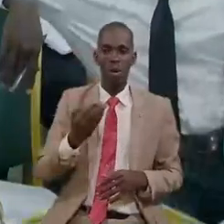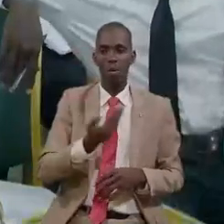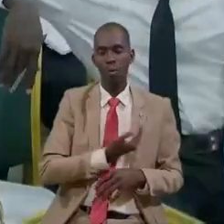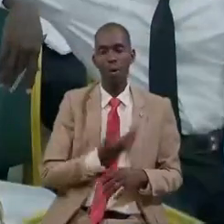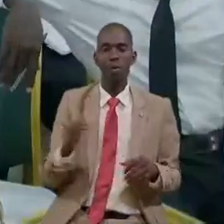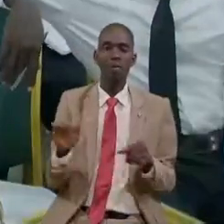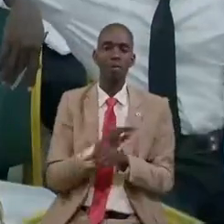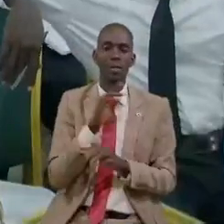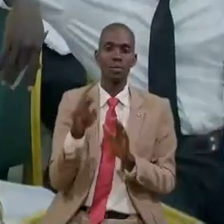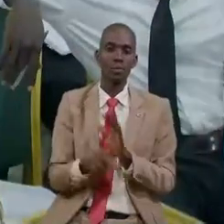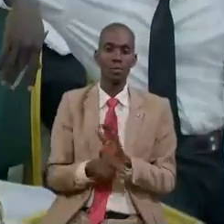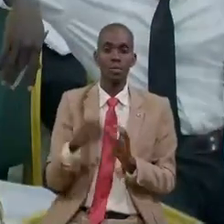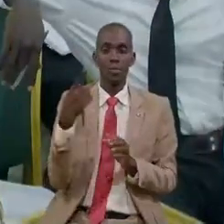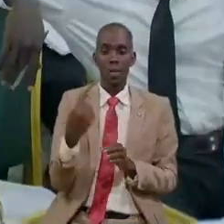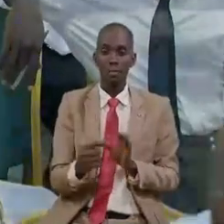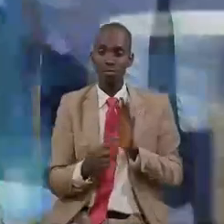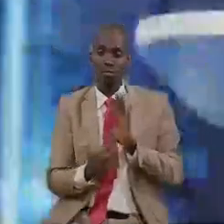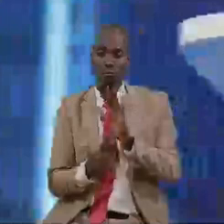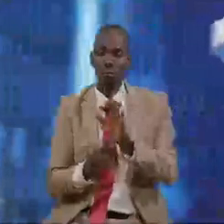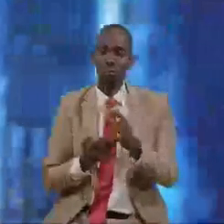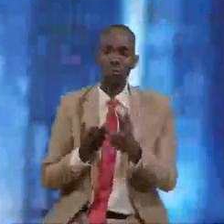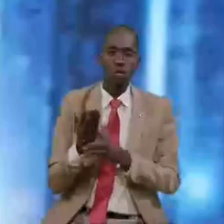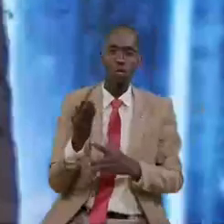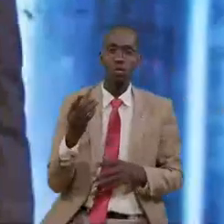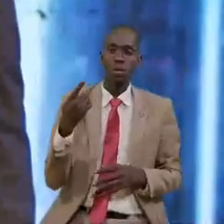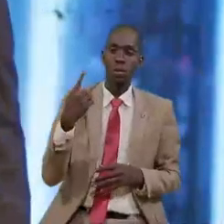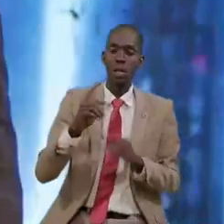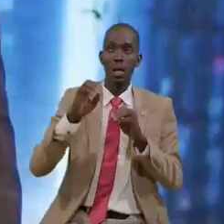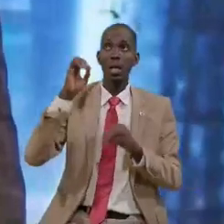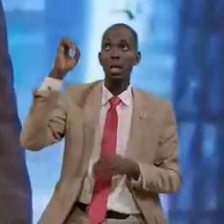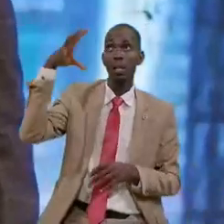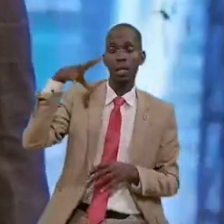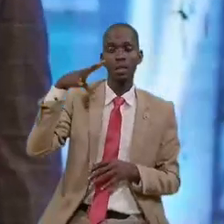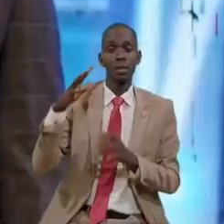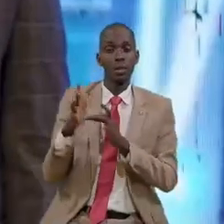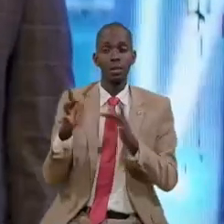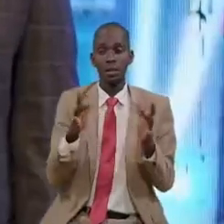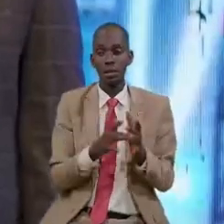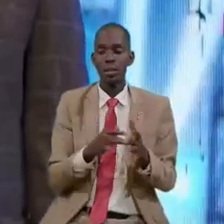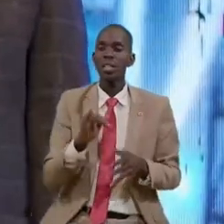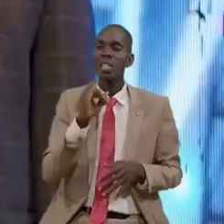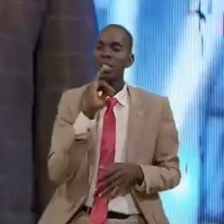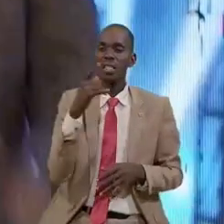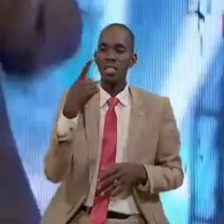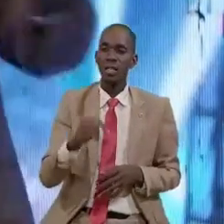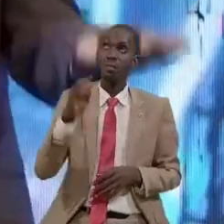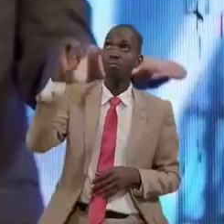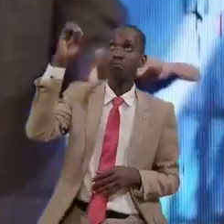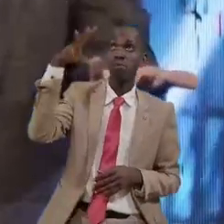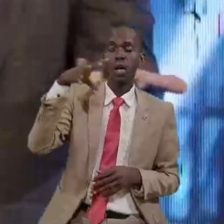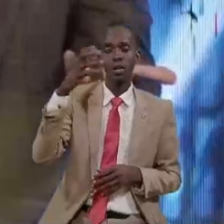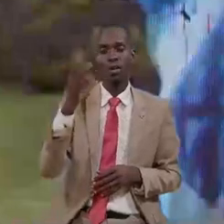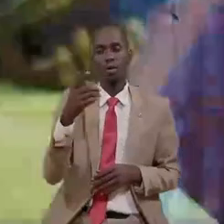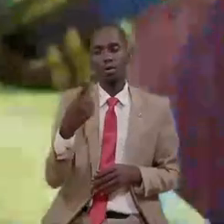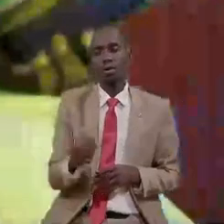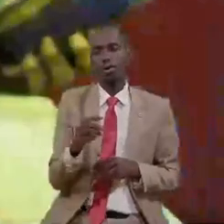révélation à travers sa lampe, sa lumière. Jésus est la lumière du monde. Il est